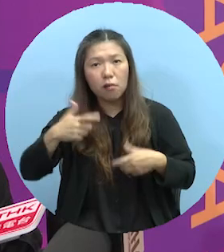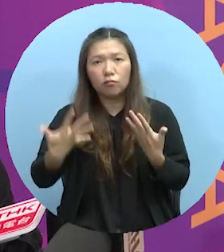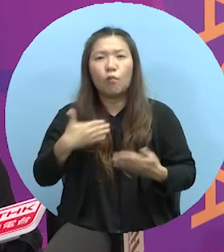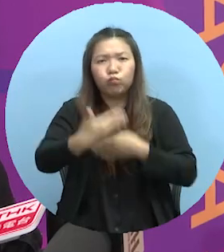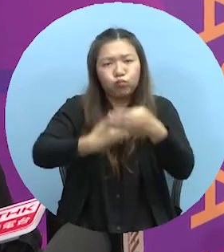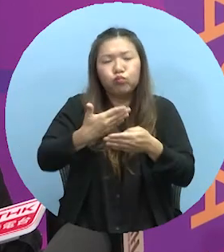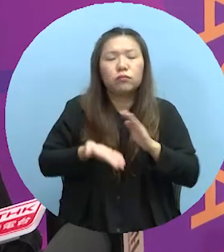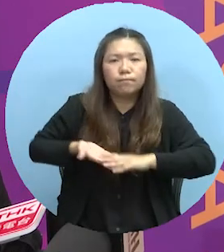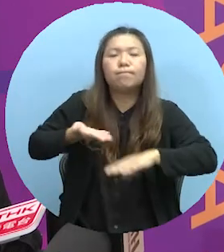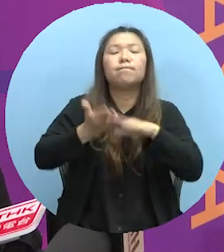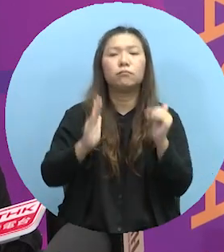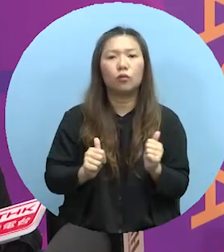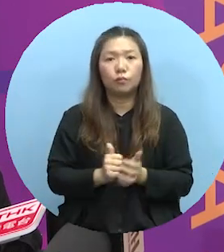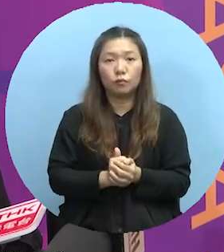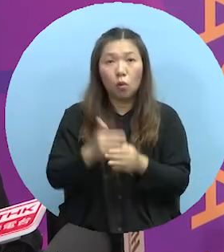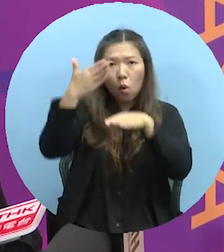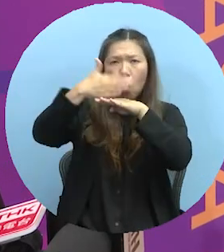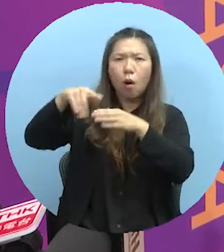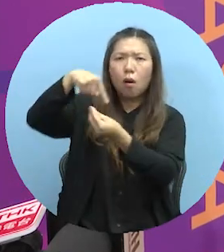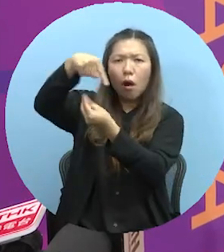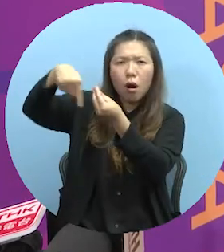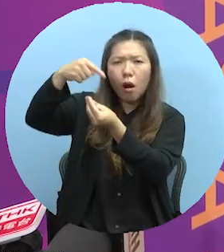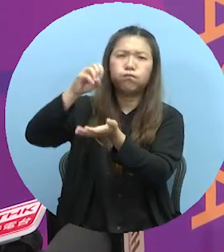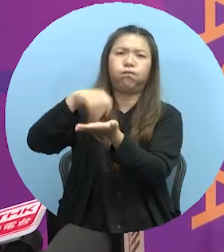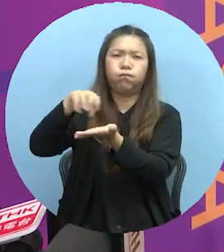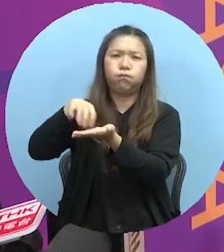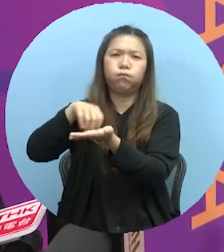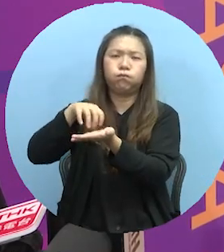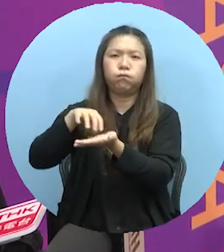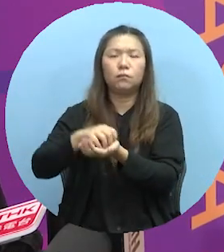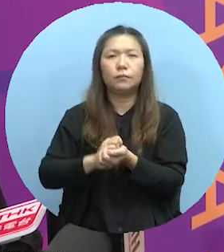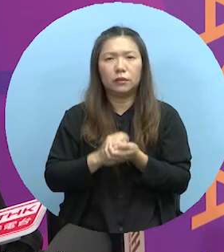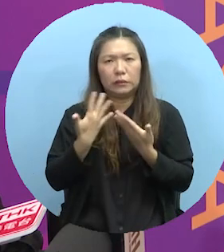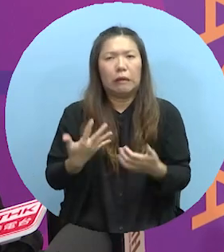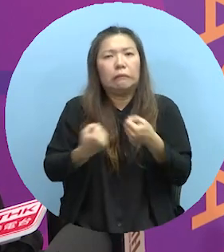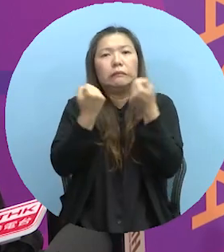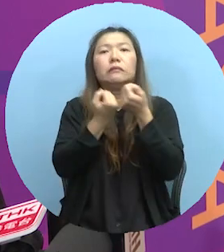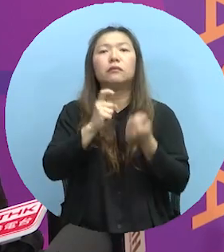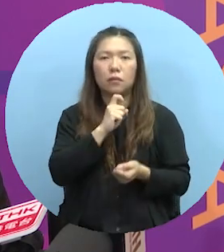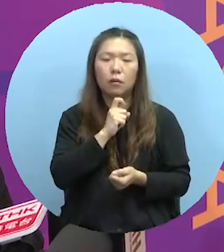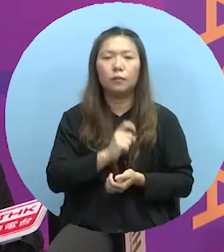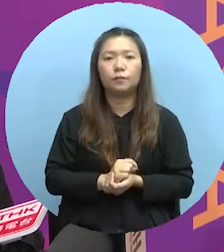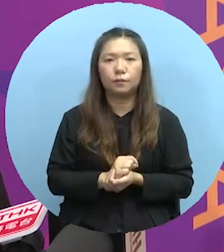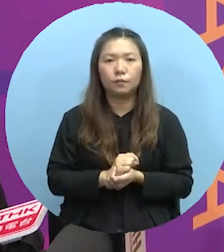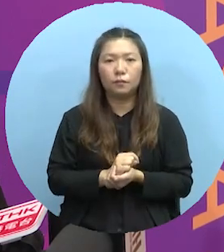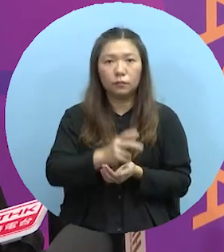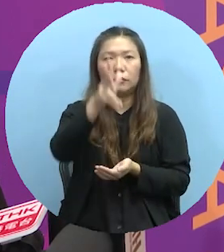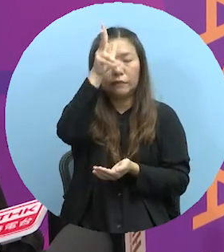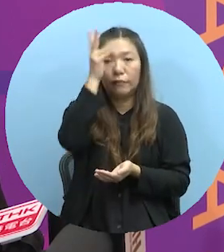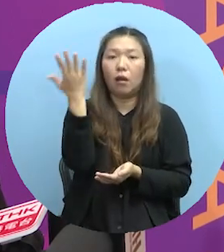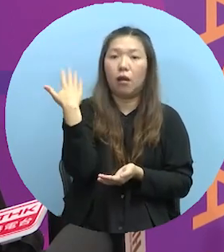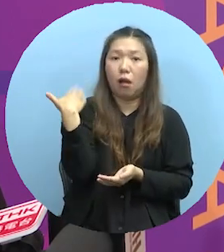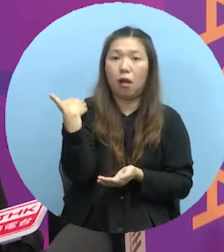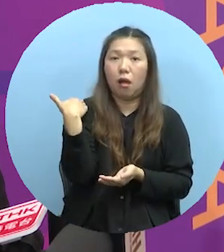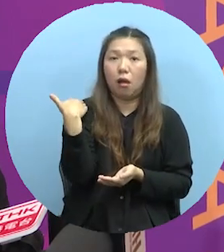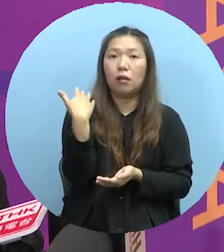上，但是在外圍環境不確定之下，仍然是有挑戰。政府亦都在過